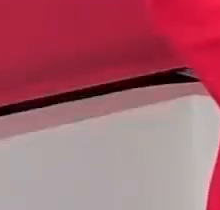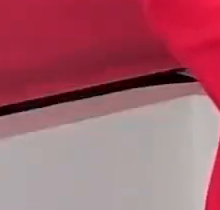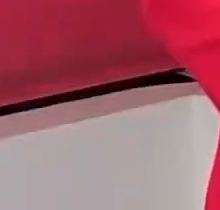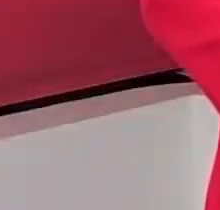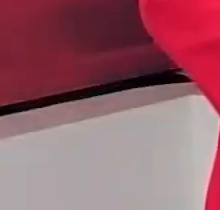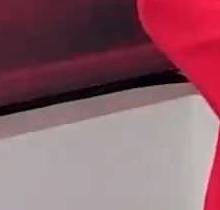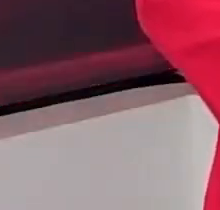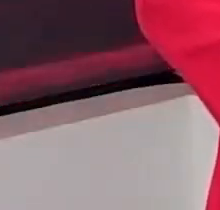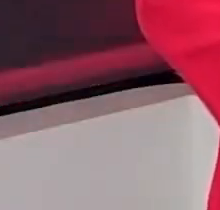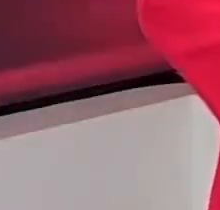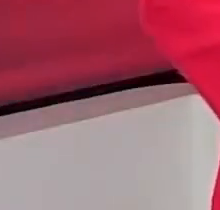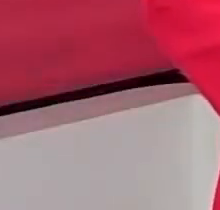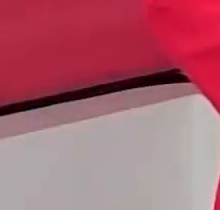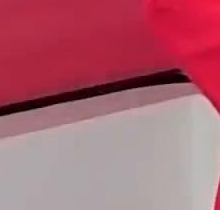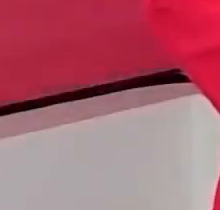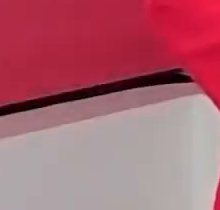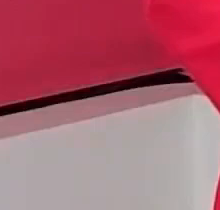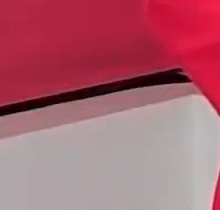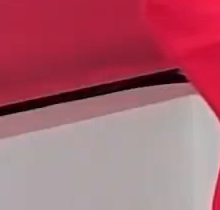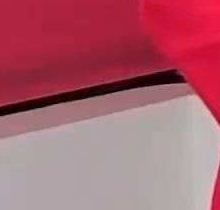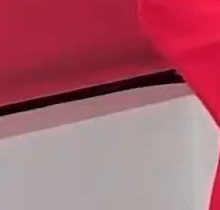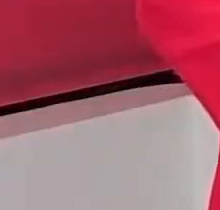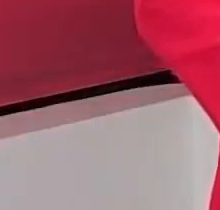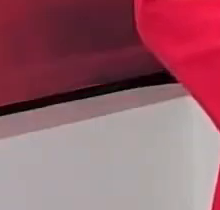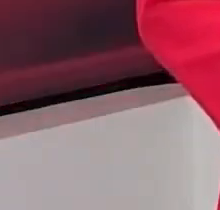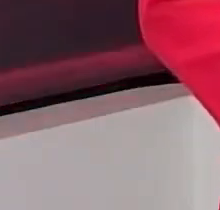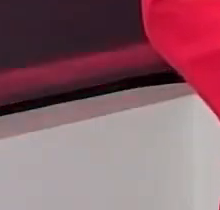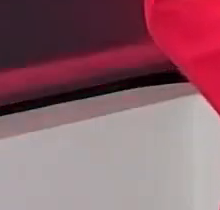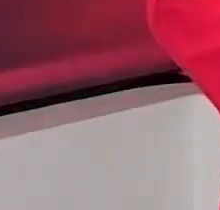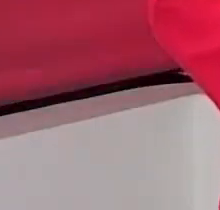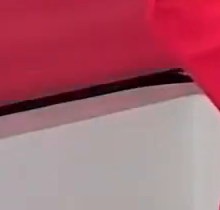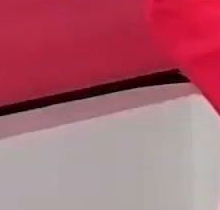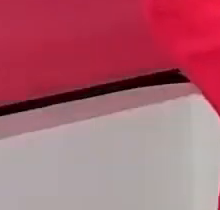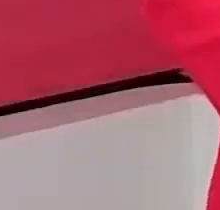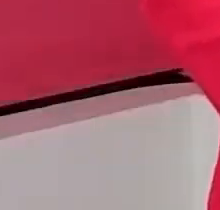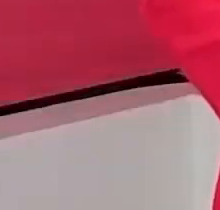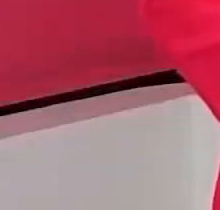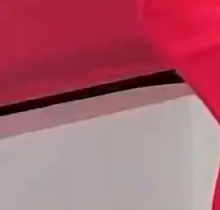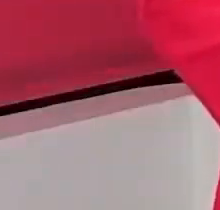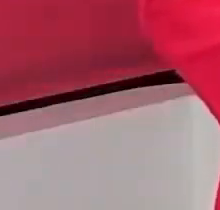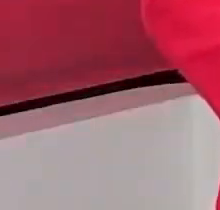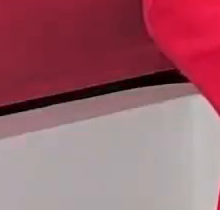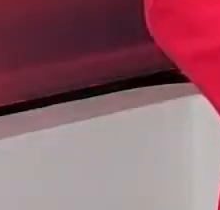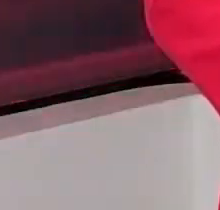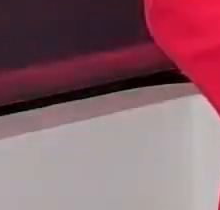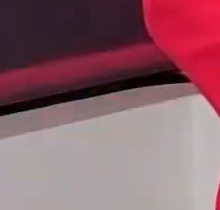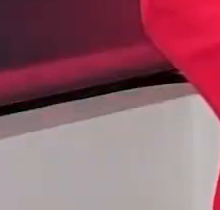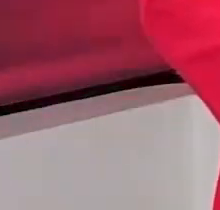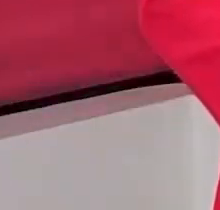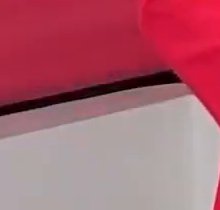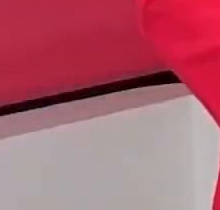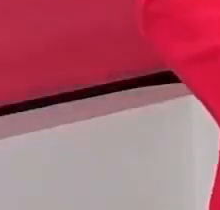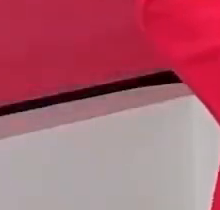ka sa mga balita, bisitahin at mag-subscribe sa GMA Integrated News sa YouTube. Sa mga kapuso abroad,